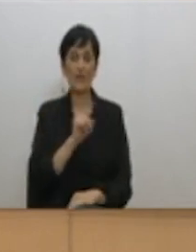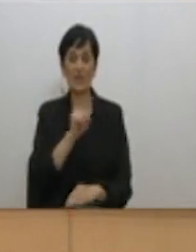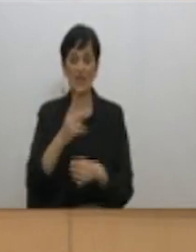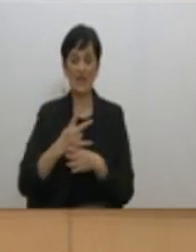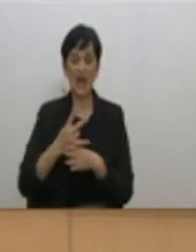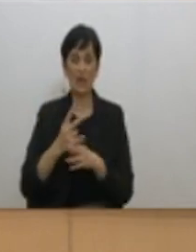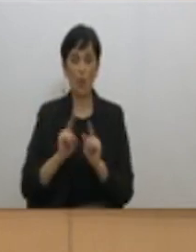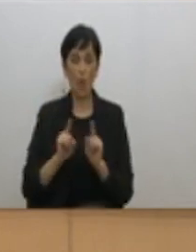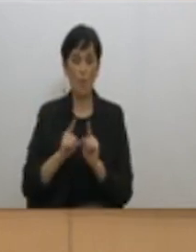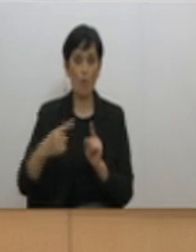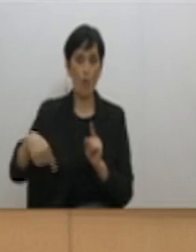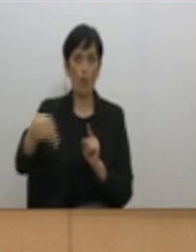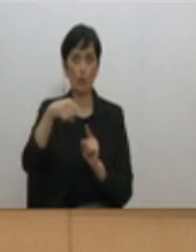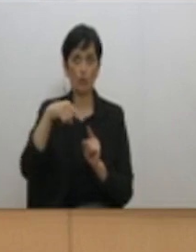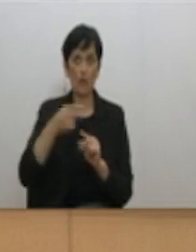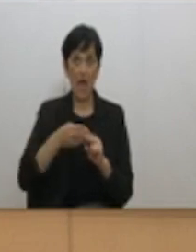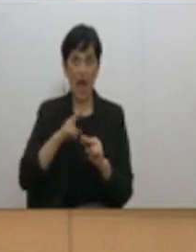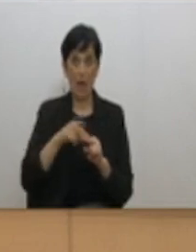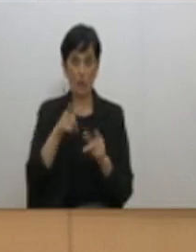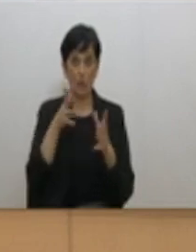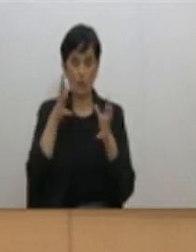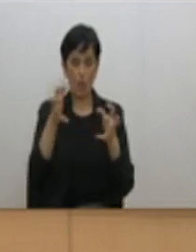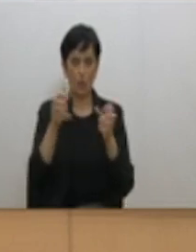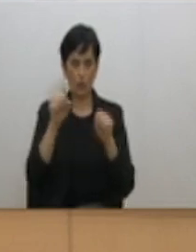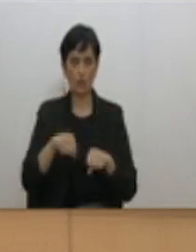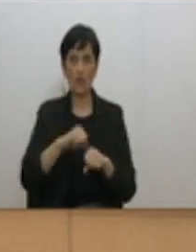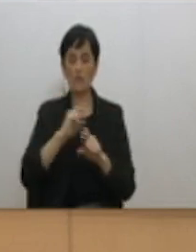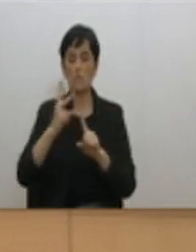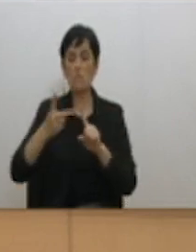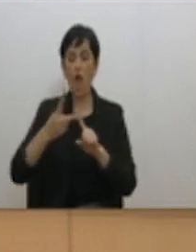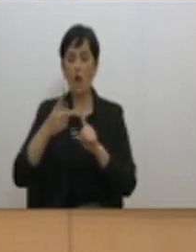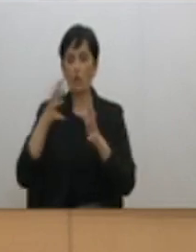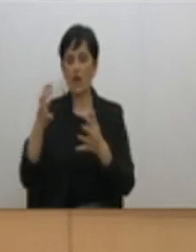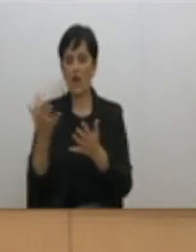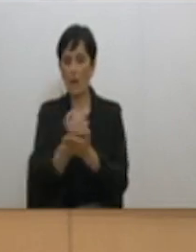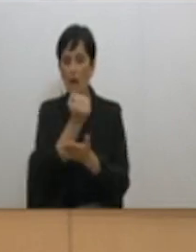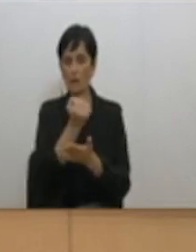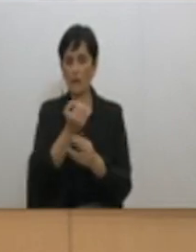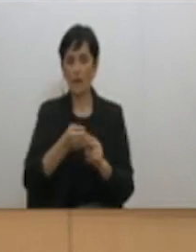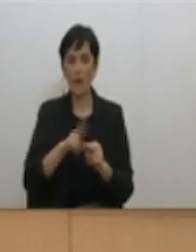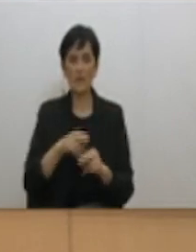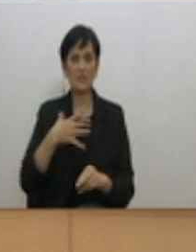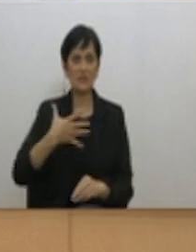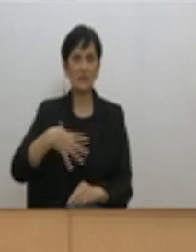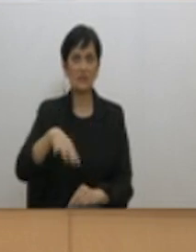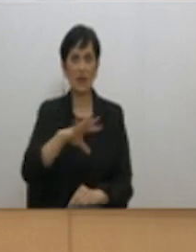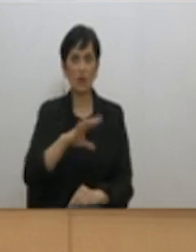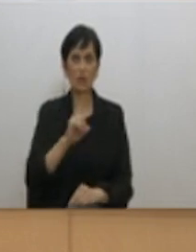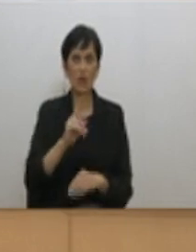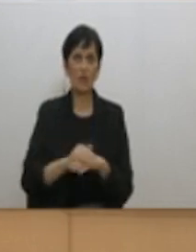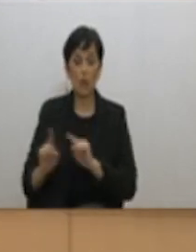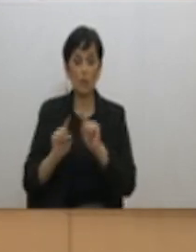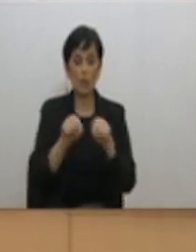რადიკალურ ოპოზიციიდან, რომ ამ ბოროტებას შეუძლია მეორე ბოროტებაზე გამარჯვება და ამით საქართველო რაღაცა